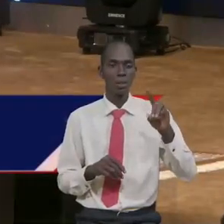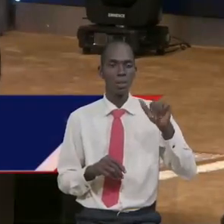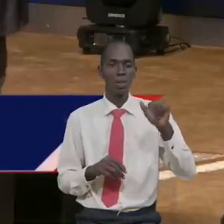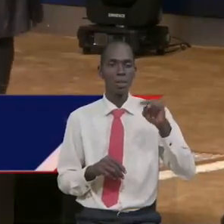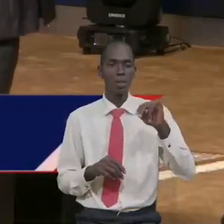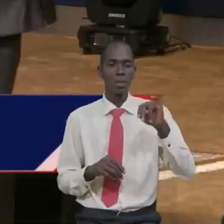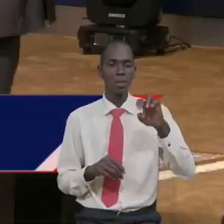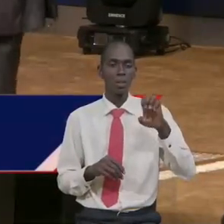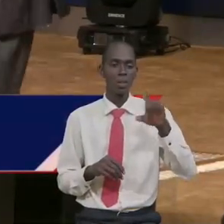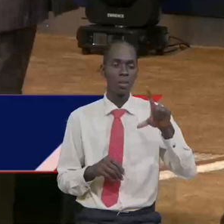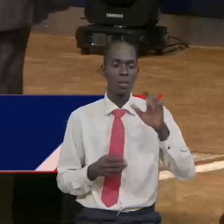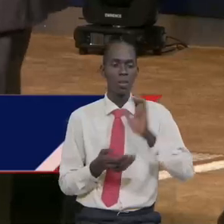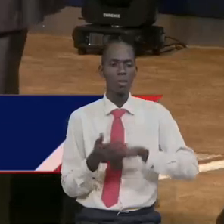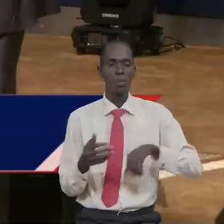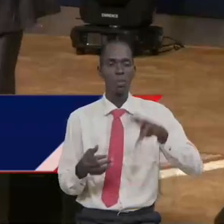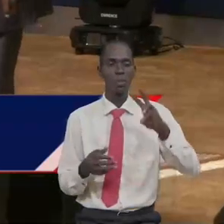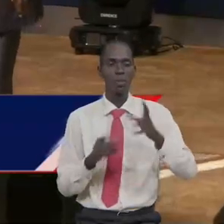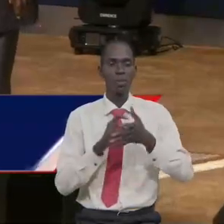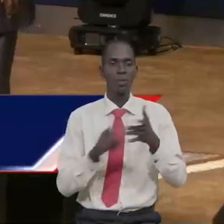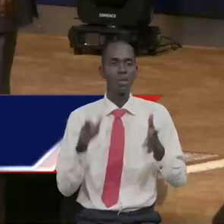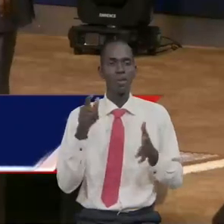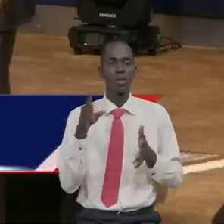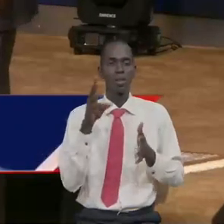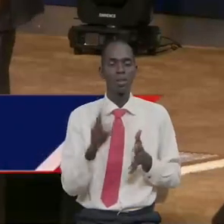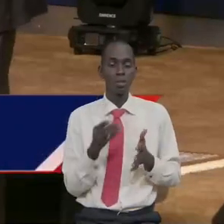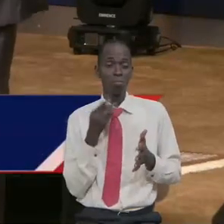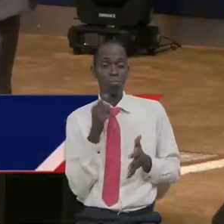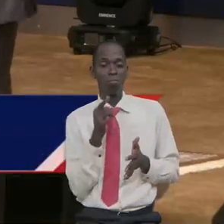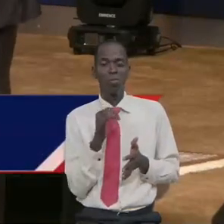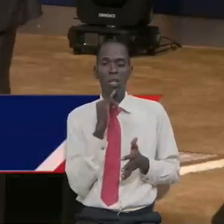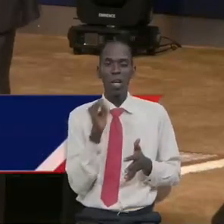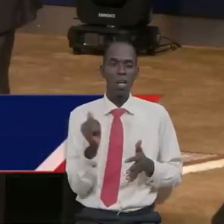Daniel chapitre 6, le verset 26, voici un autre roi.